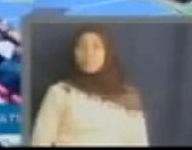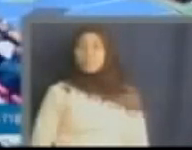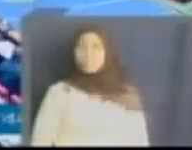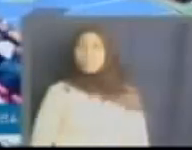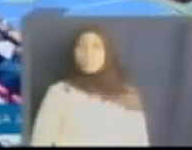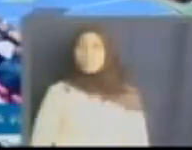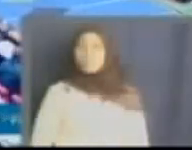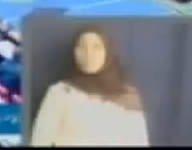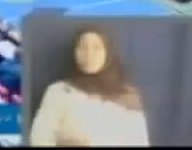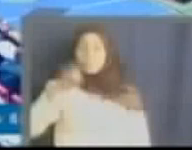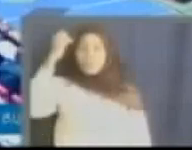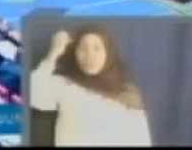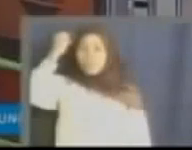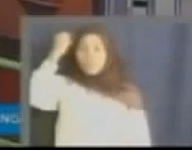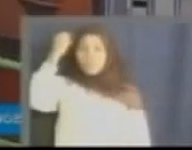Waheshimiwa